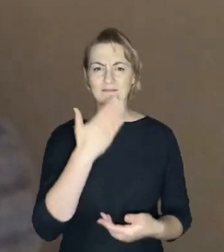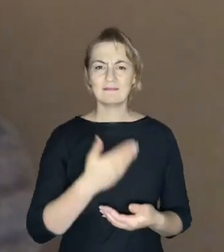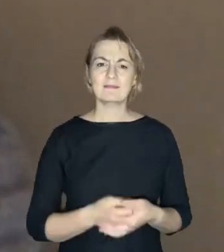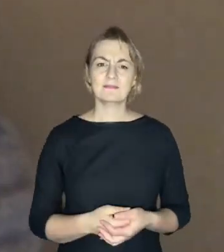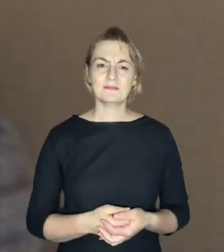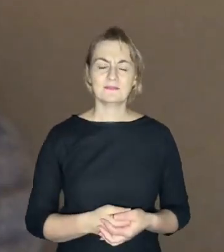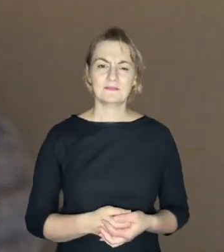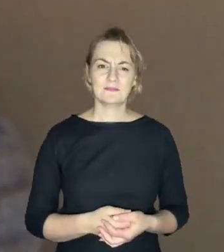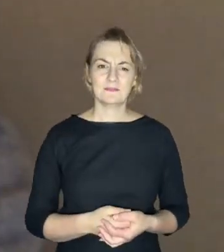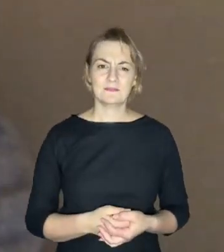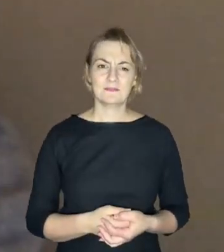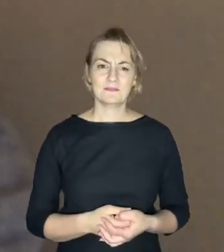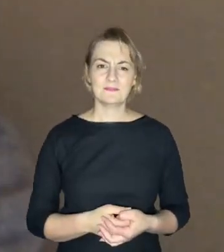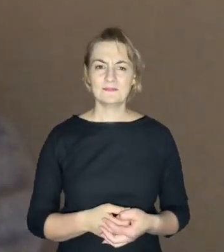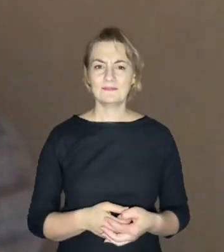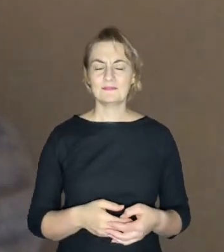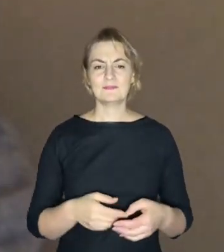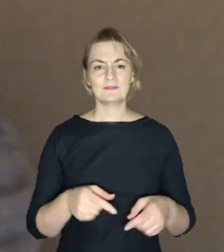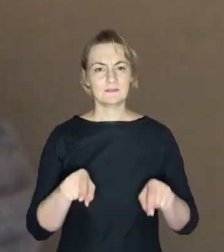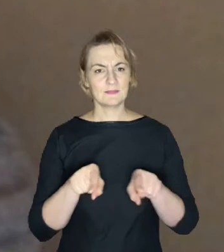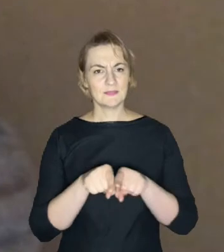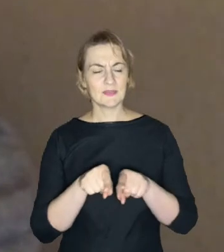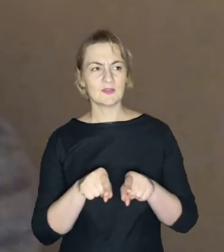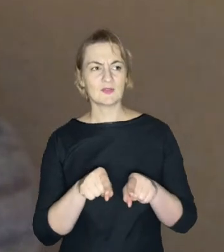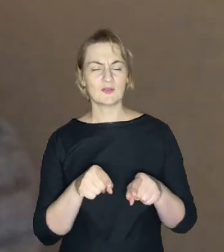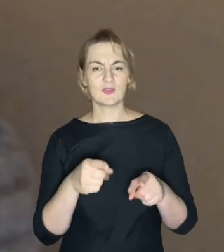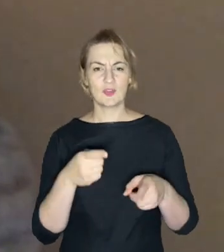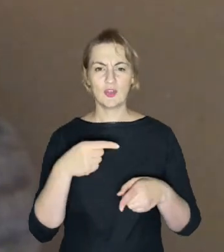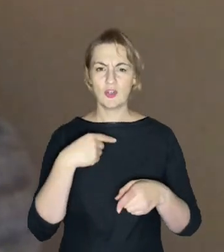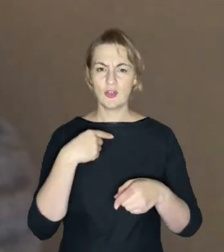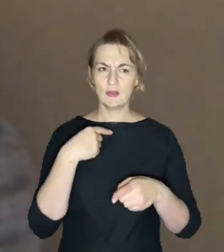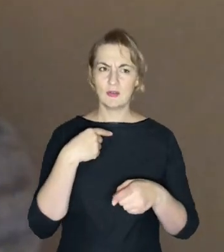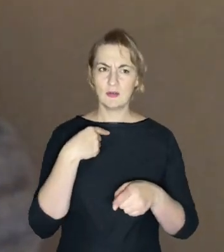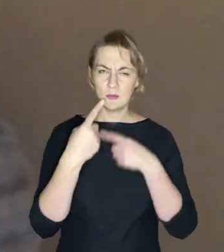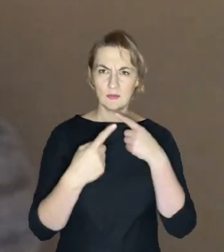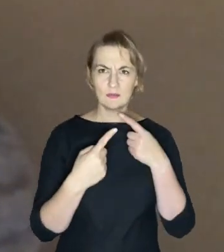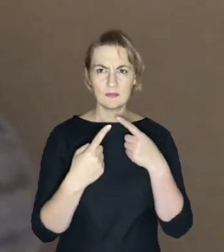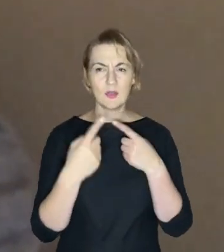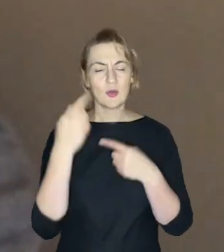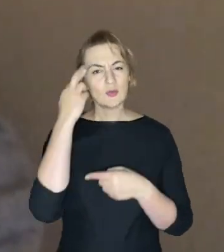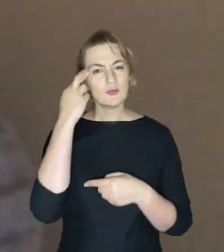i no, gdzieś tam określać swoją sytuację